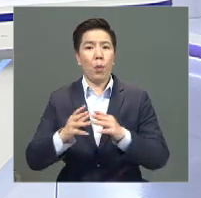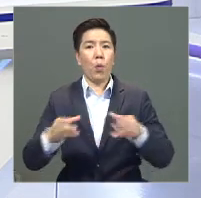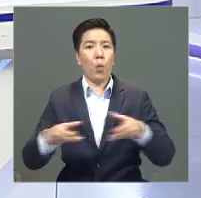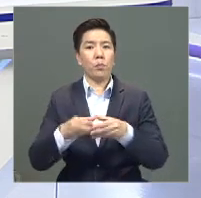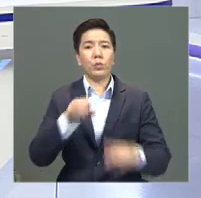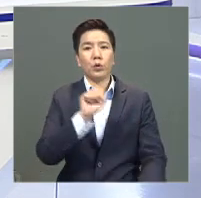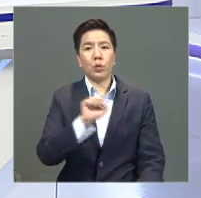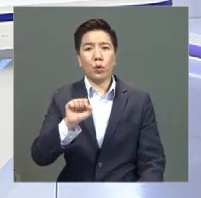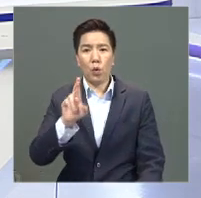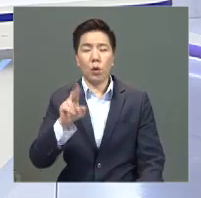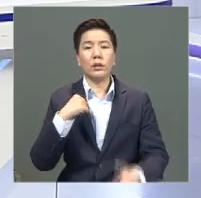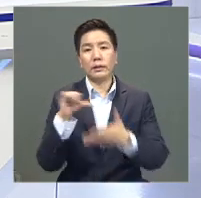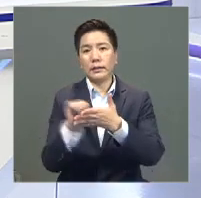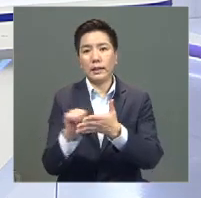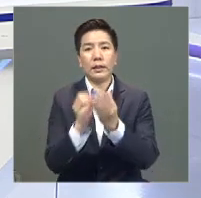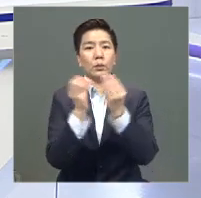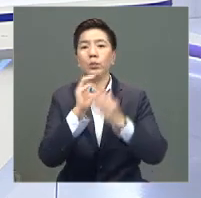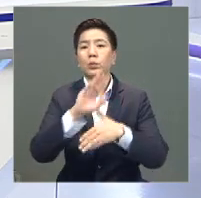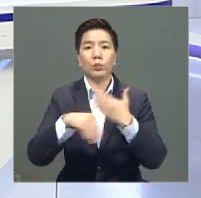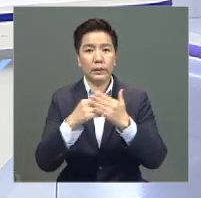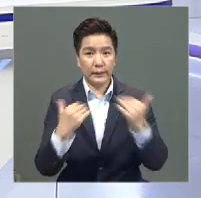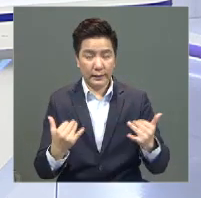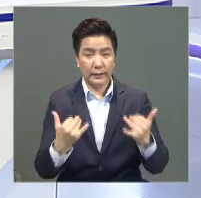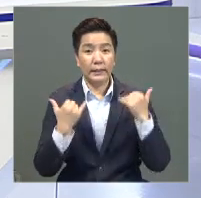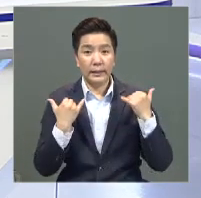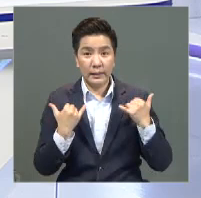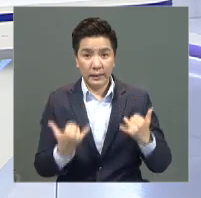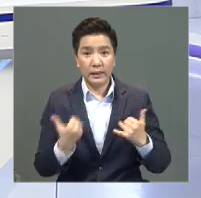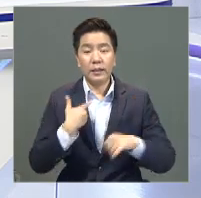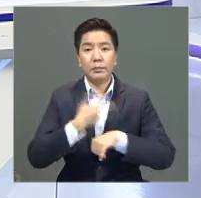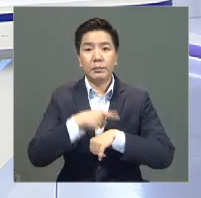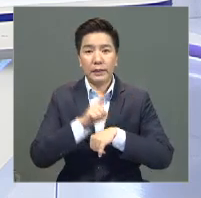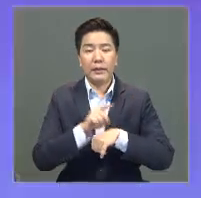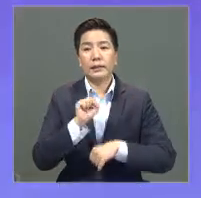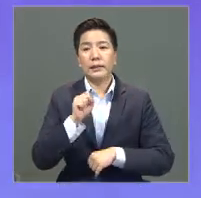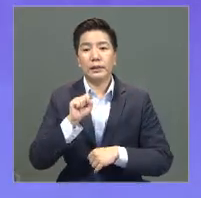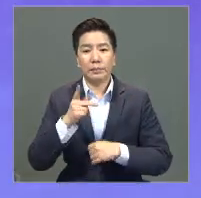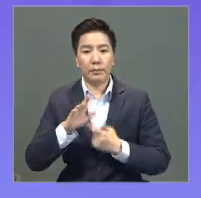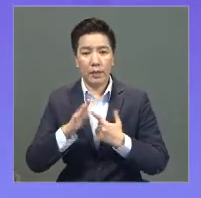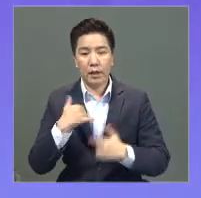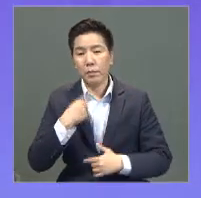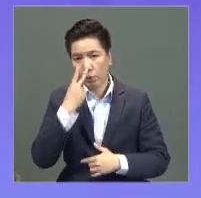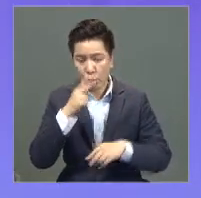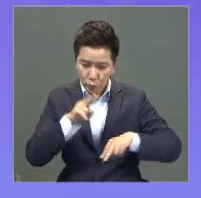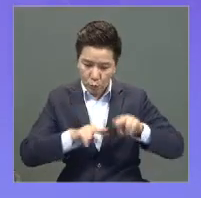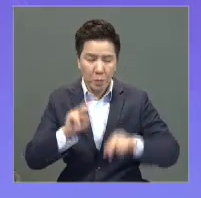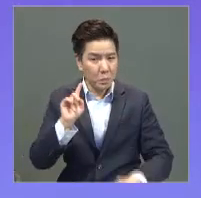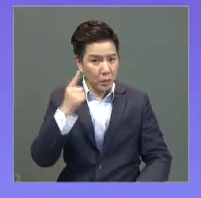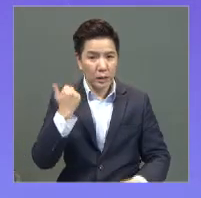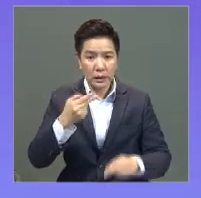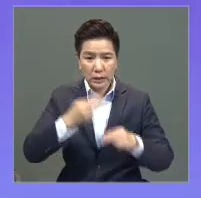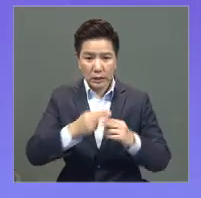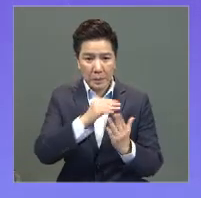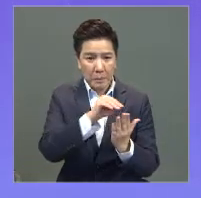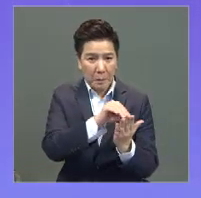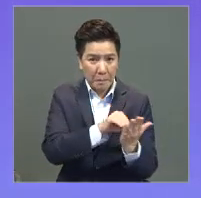าเพื่อที่จะพิจารณาแก้ไขรัฐธรรมนูญทั้งฉบับครับขณะที่ประธานสภาผู้แทนราษฎรก็บอกว่าต้องมีการตรวจสอบกันอีกทีนึงว่าชื่อที่